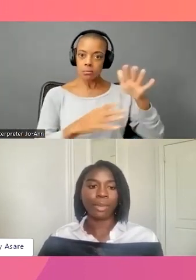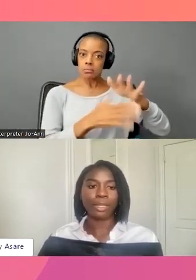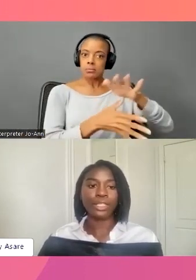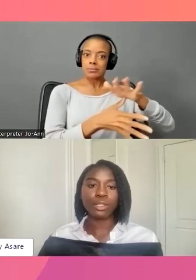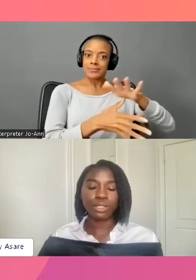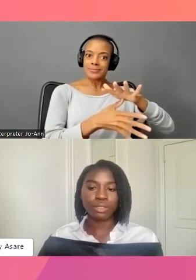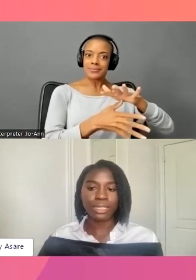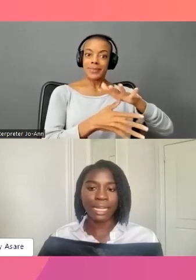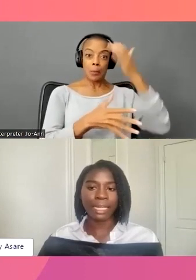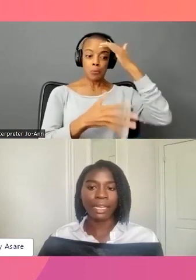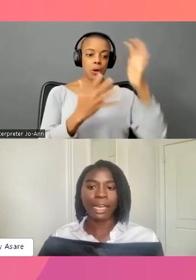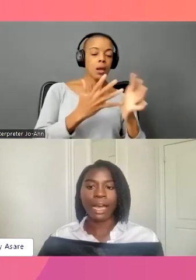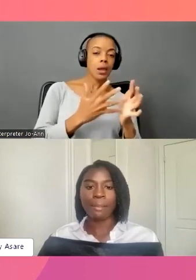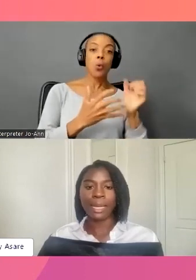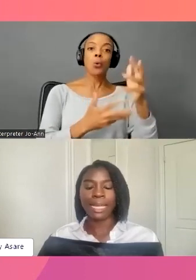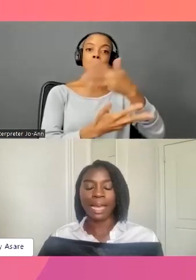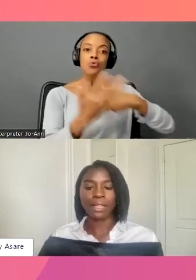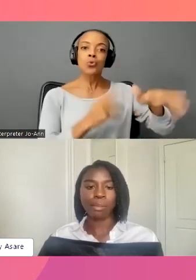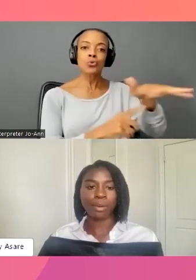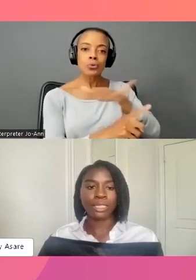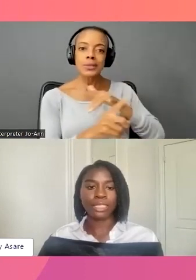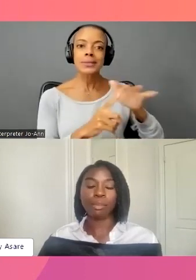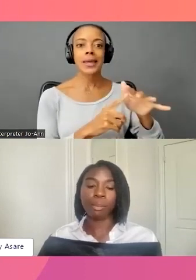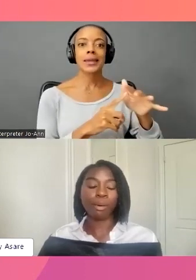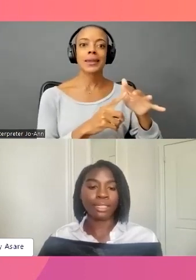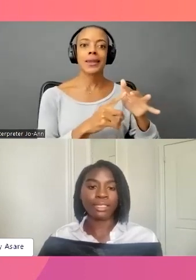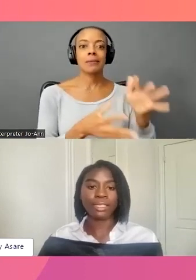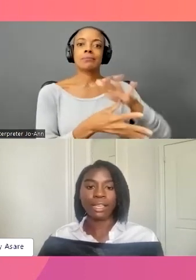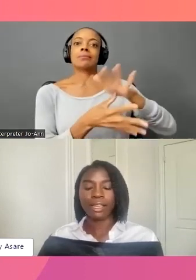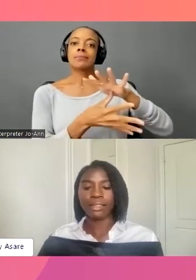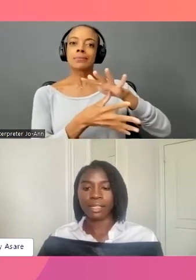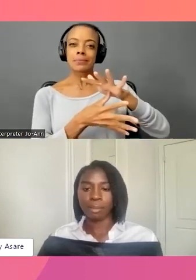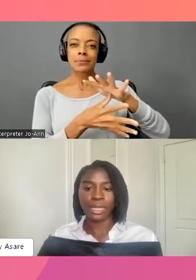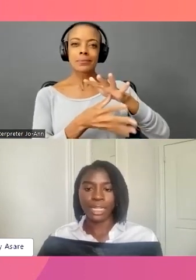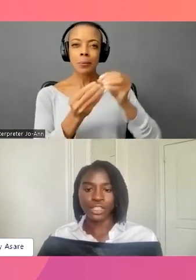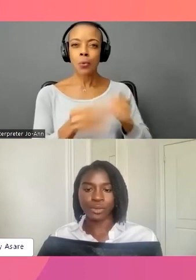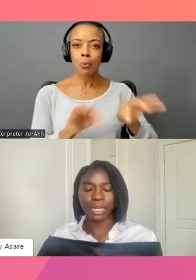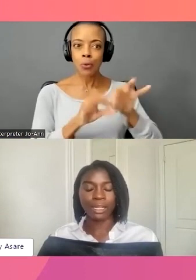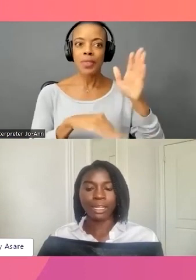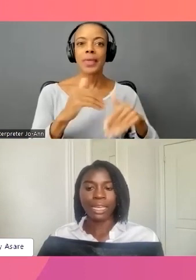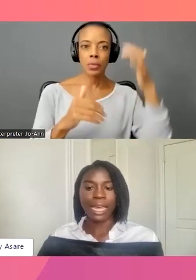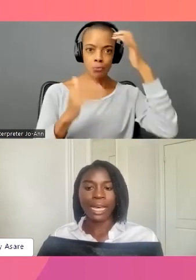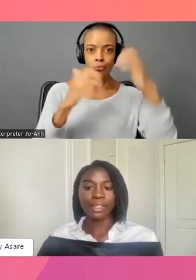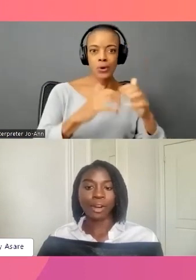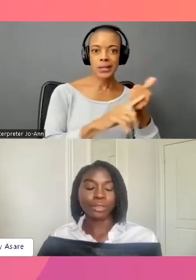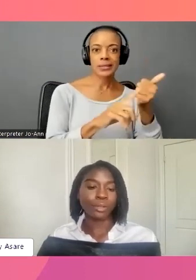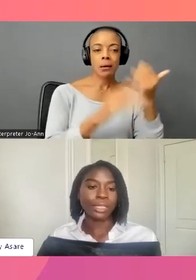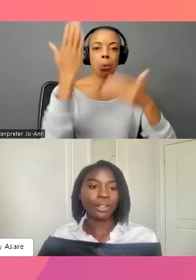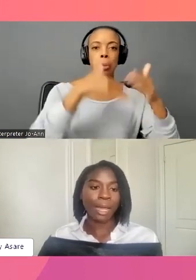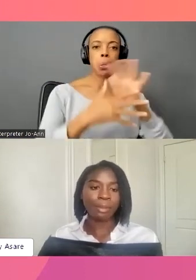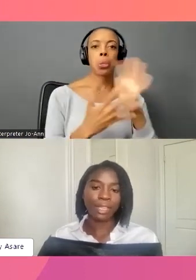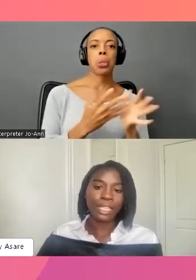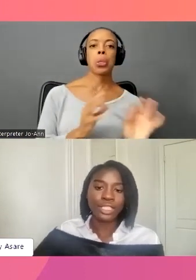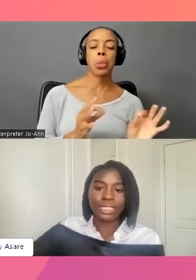souvent, les fournisseurs de soins médicaux s'occupent des manifestations physiques de violence et parce que aussi les